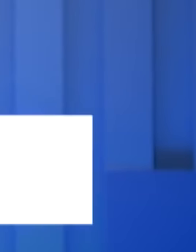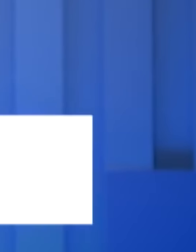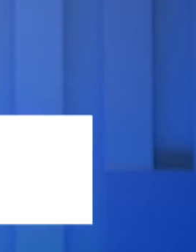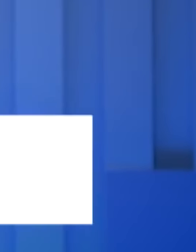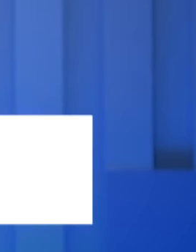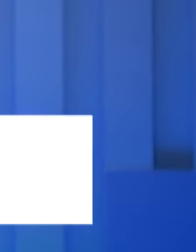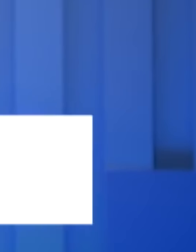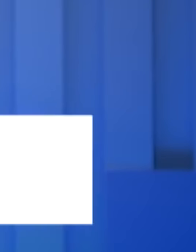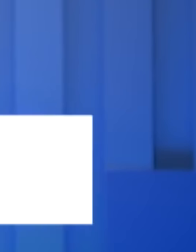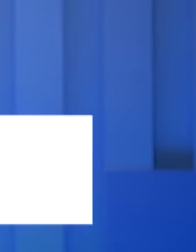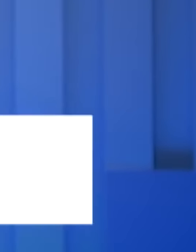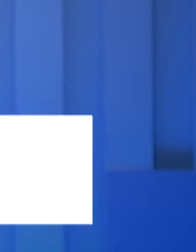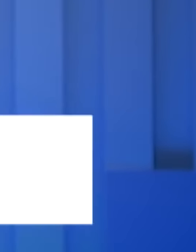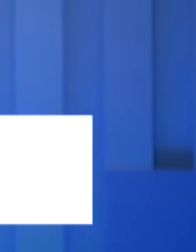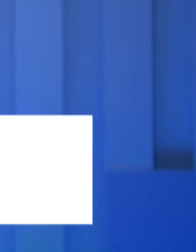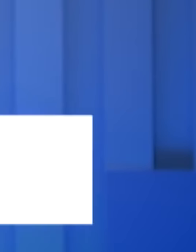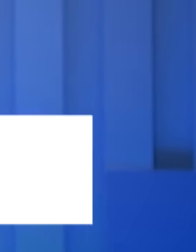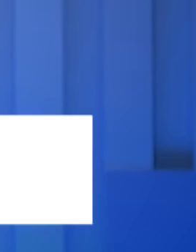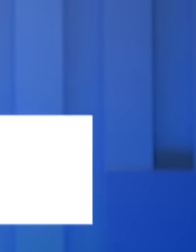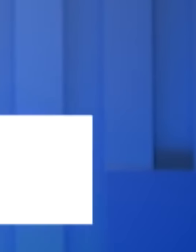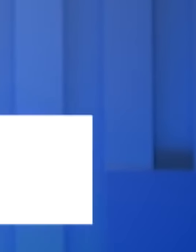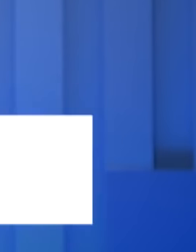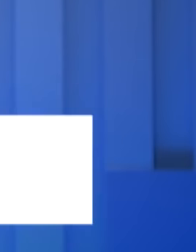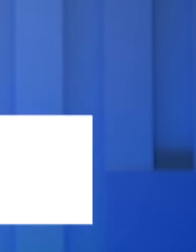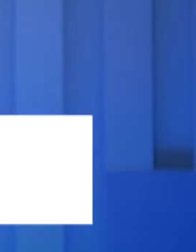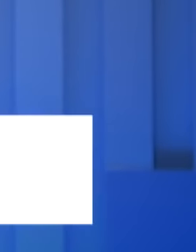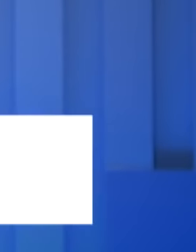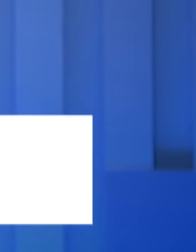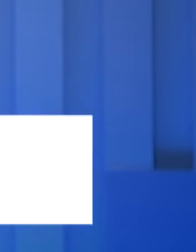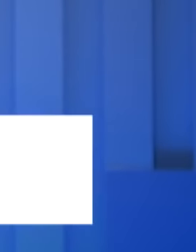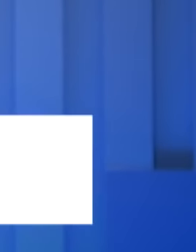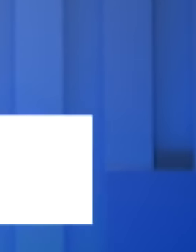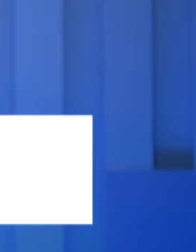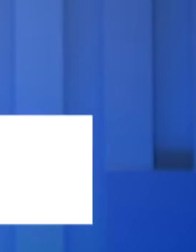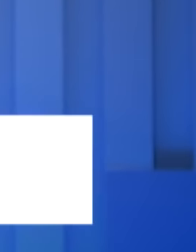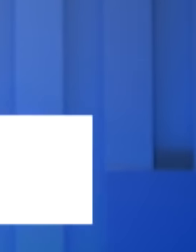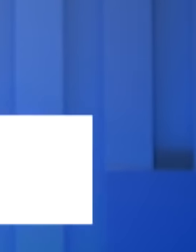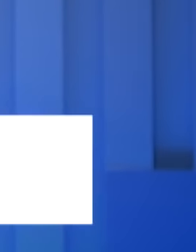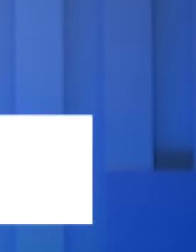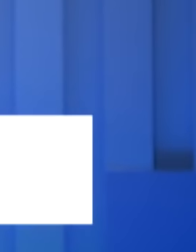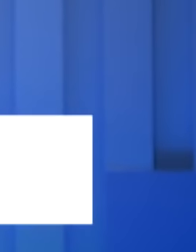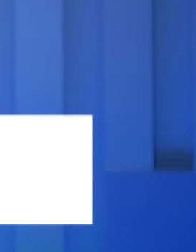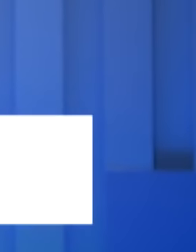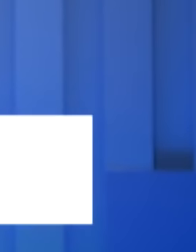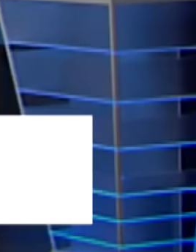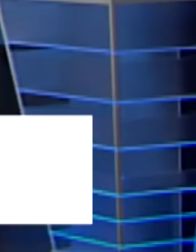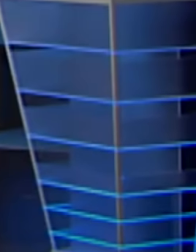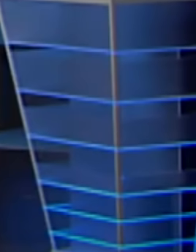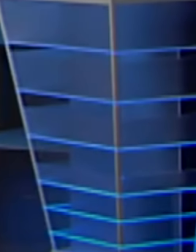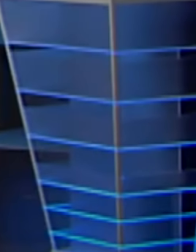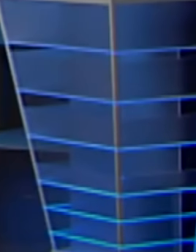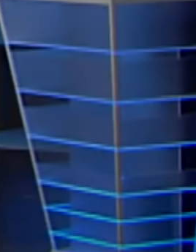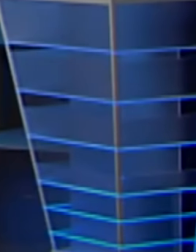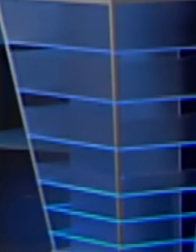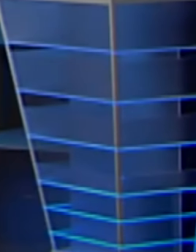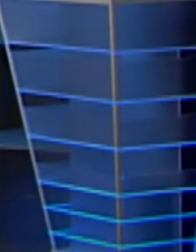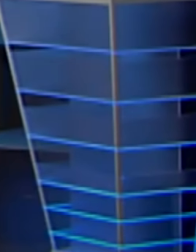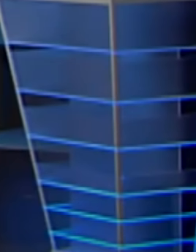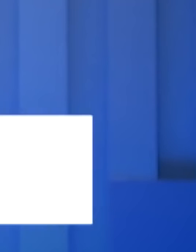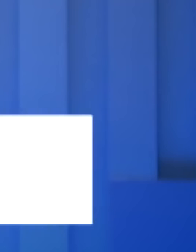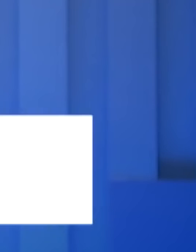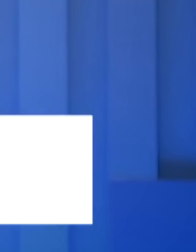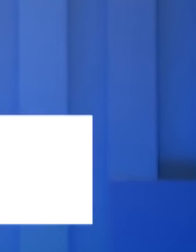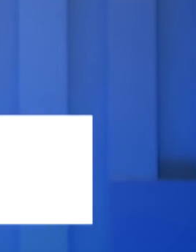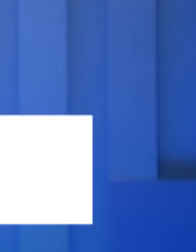불문, 언론 불문 싹 다 잡아들여야 된다. 발본 세곤 하자는 말씀에는 우리 이재명 후보님도 네, 네. 뭐 전적으로